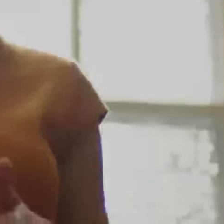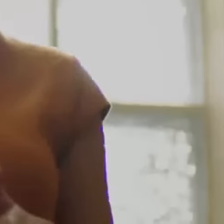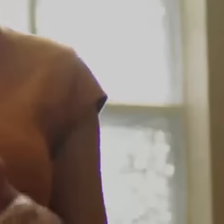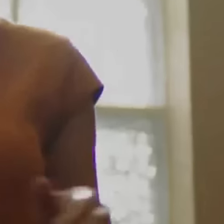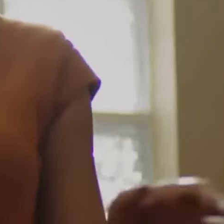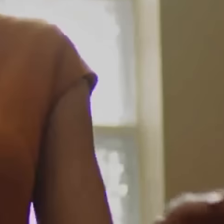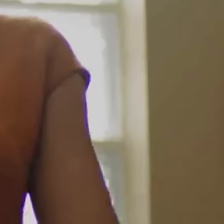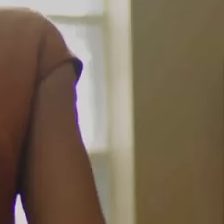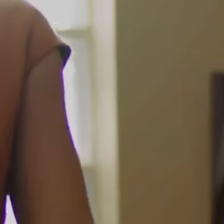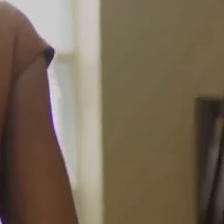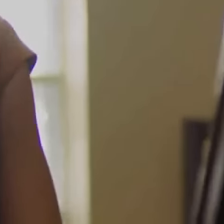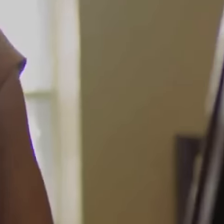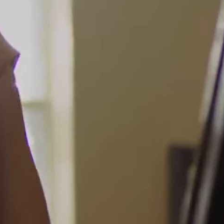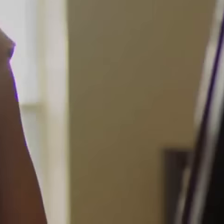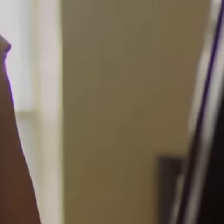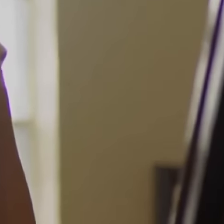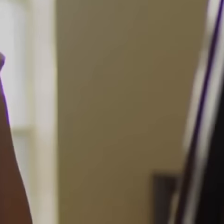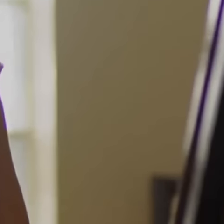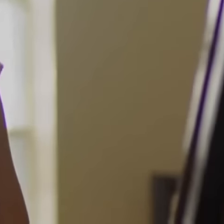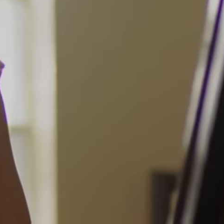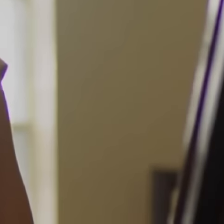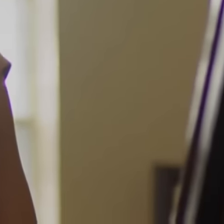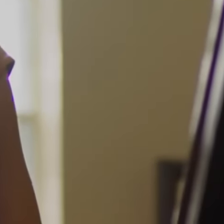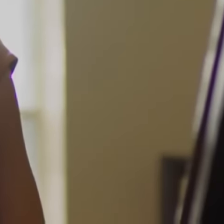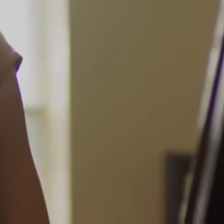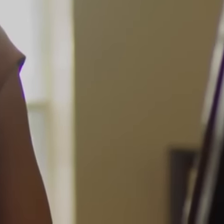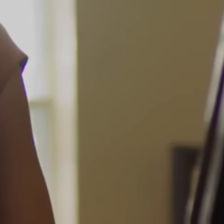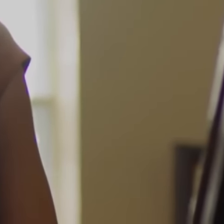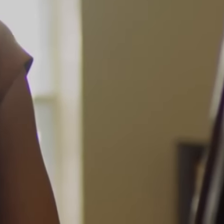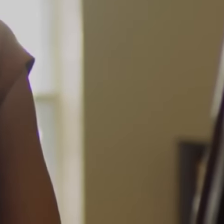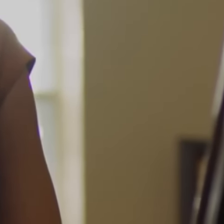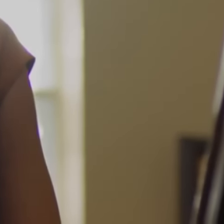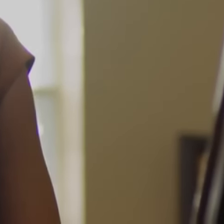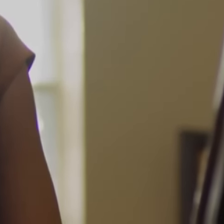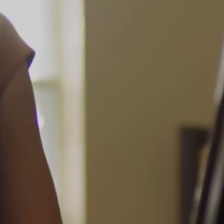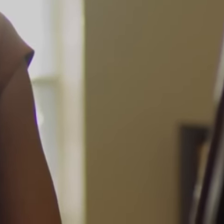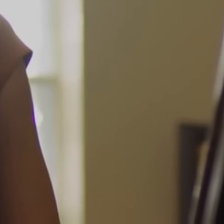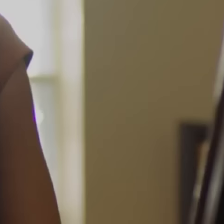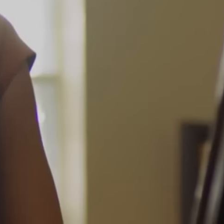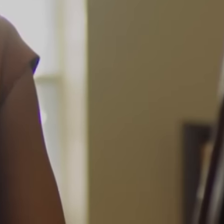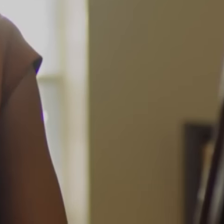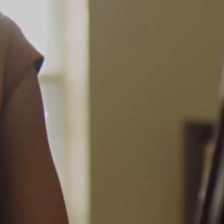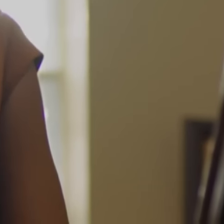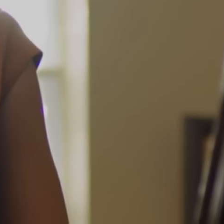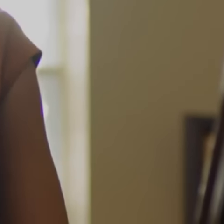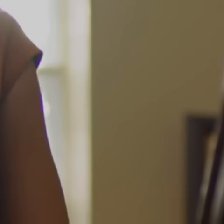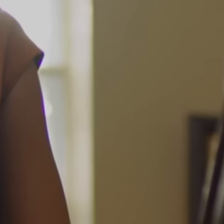Masar aşağı inerken Melda arkasından manidar bir bakış takınıp trabzana dayandı.